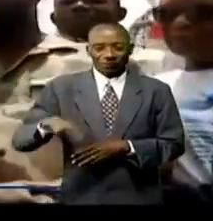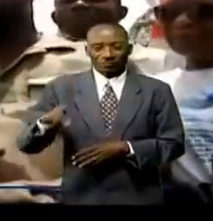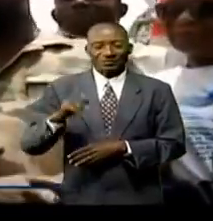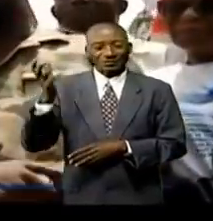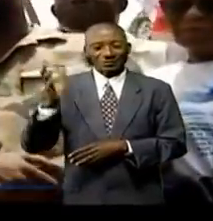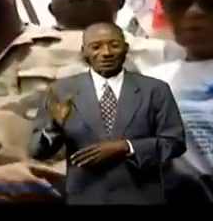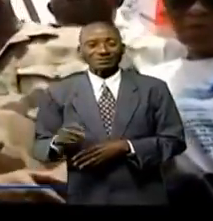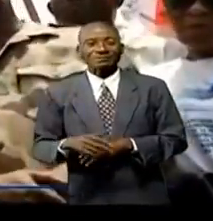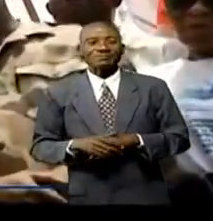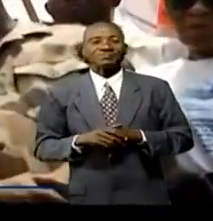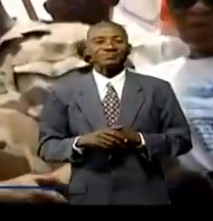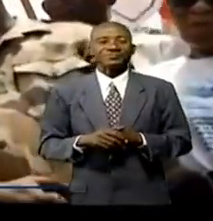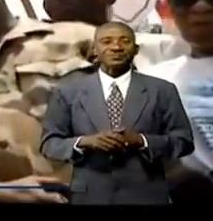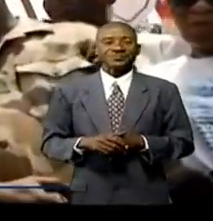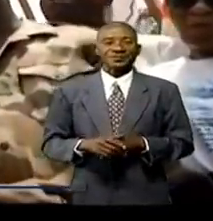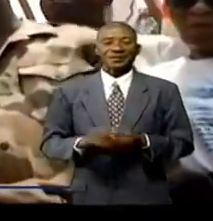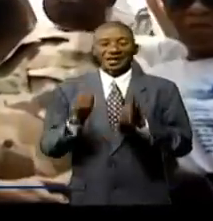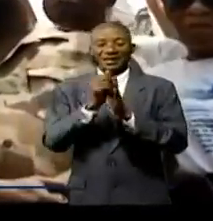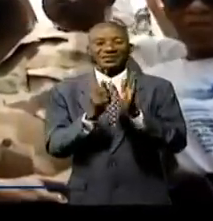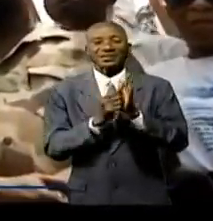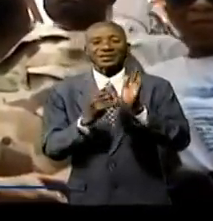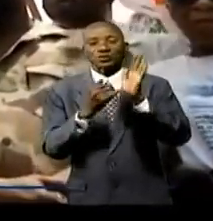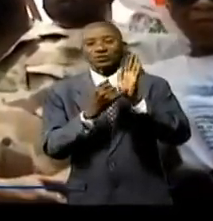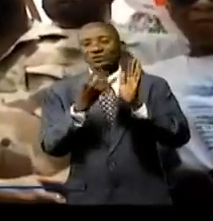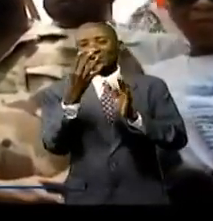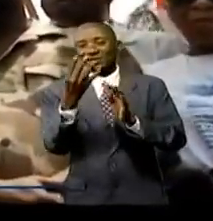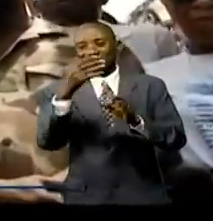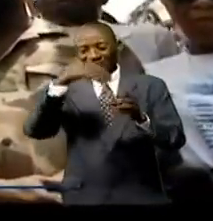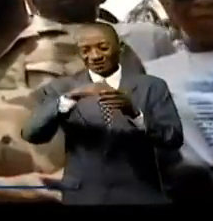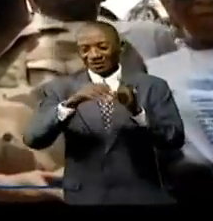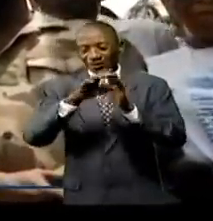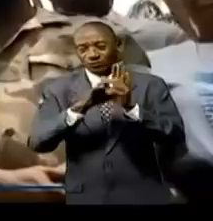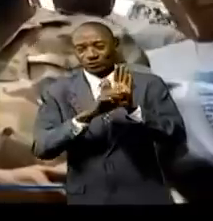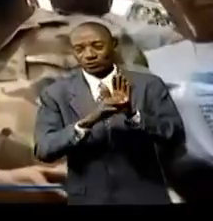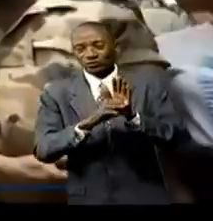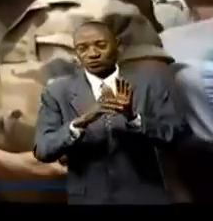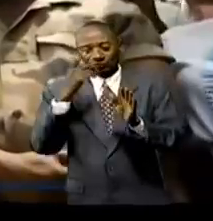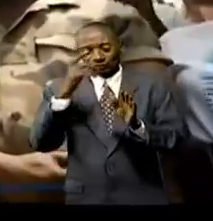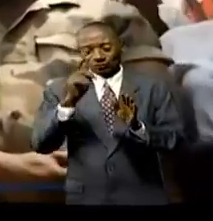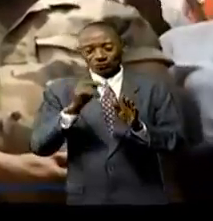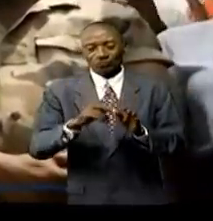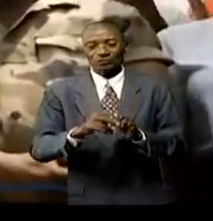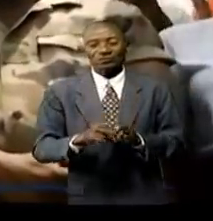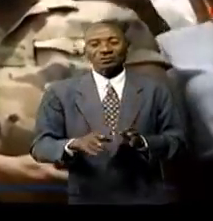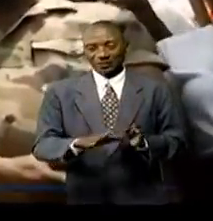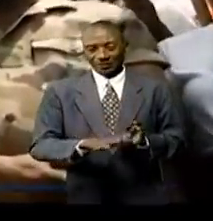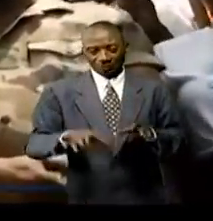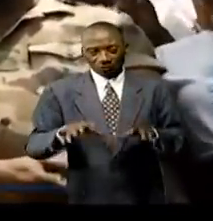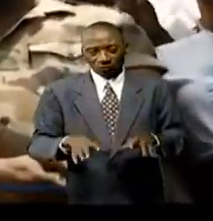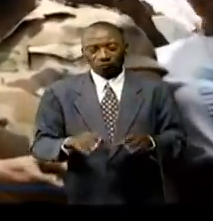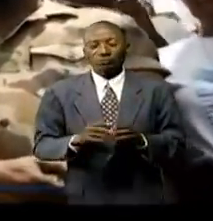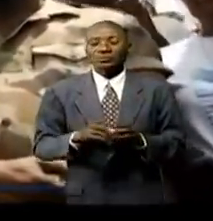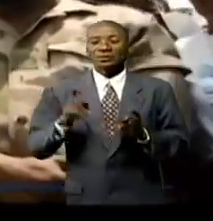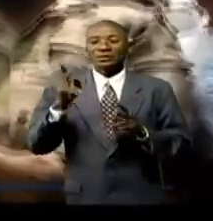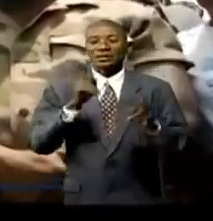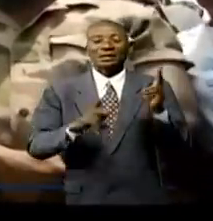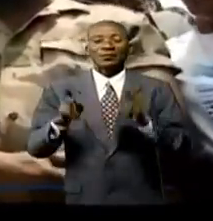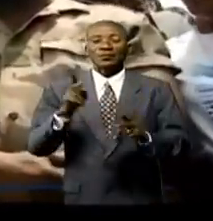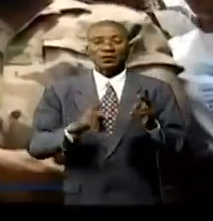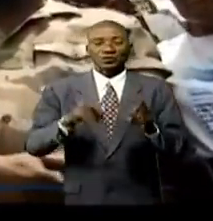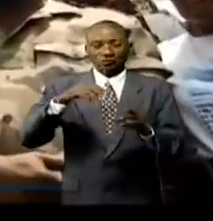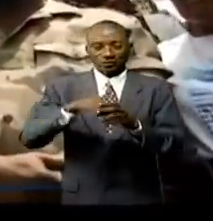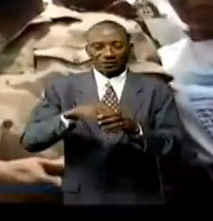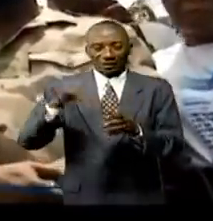vertu de l'article 64 de la Constitution de la République, la population de la province du Congo